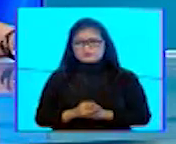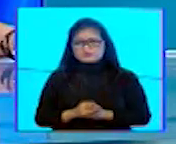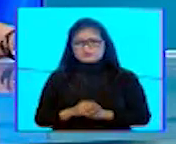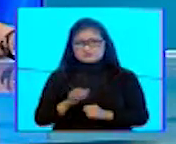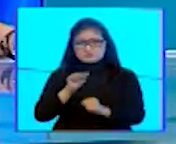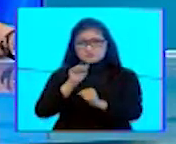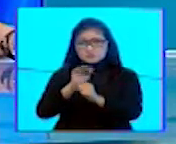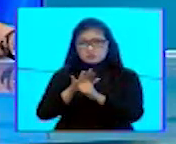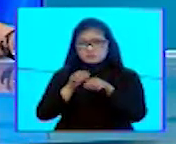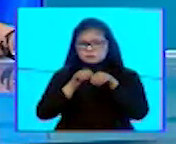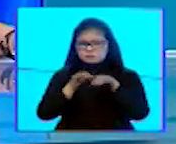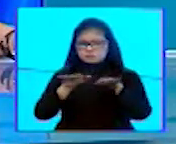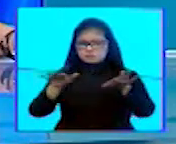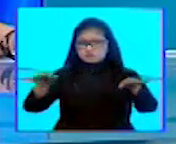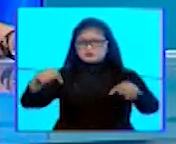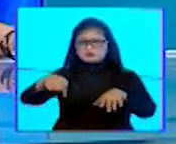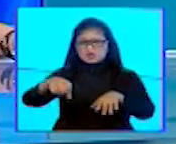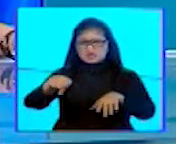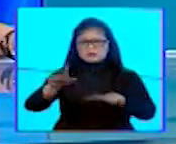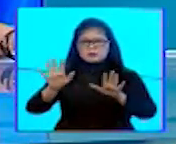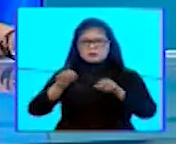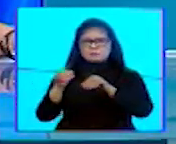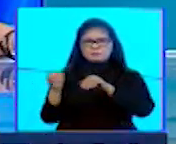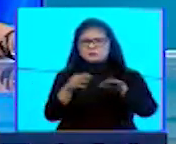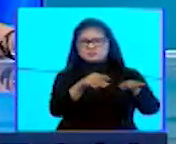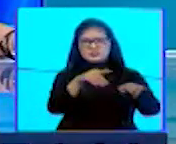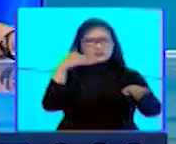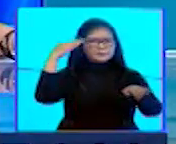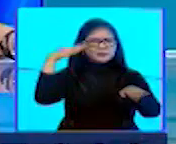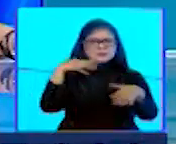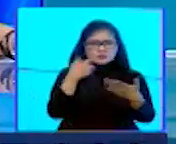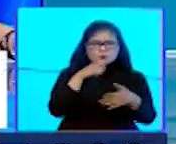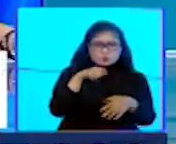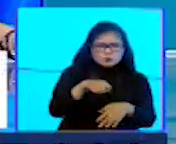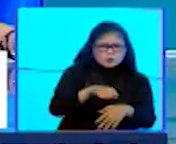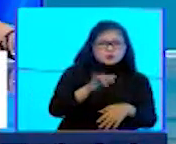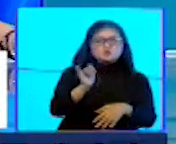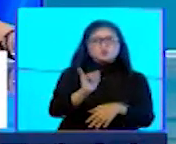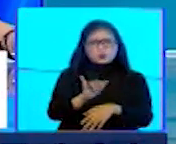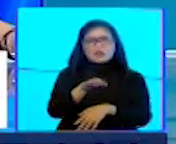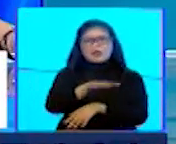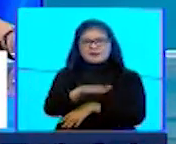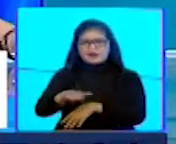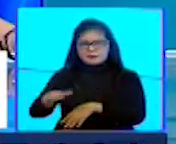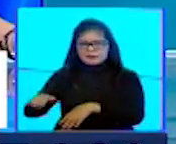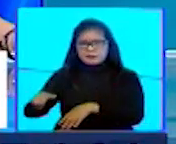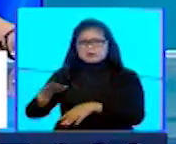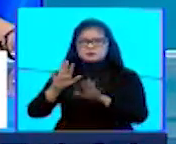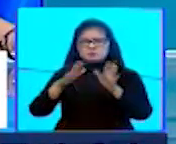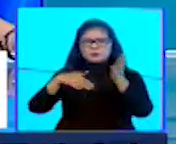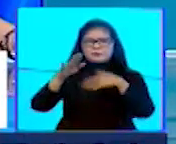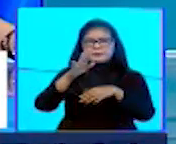Bisa penyebaran COVID-19 saat ini tidak hanya menyasar kepada remaja maupun lansia, namun juga ke anak-anak. Puluhan siswa SD dan